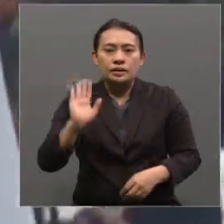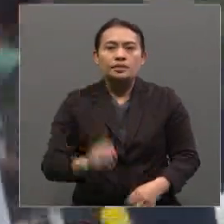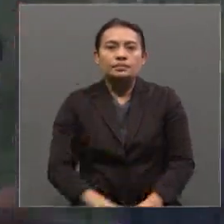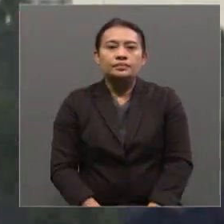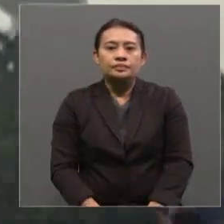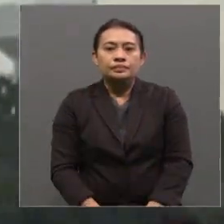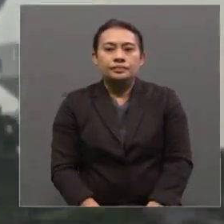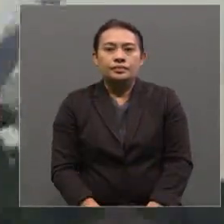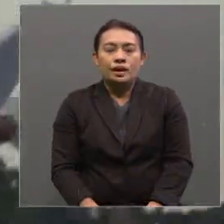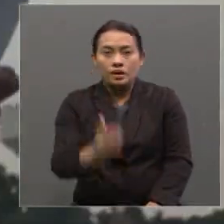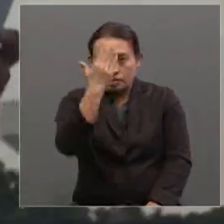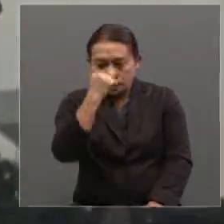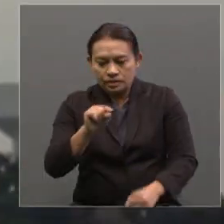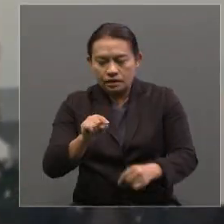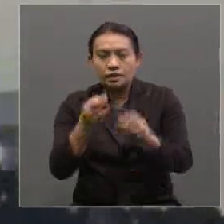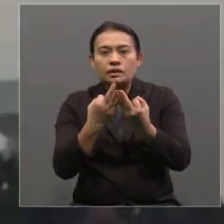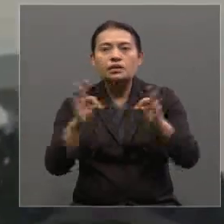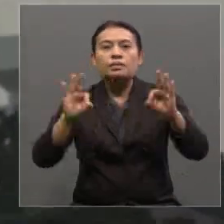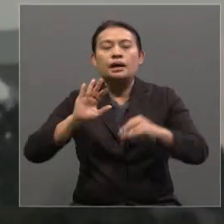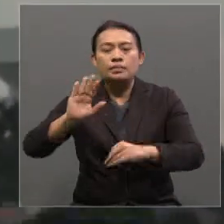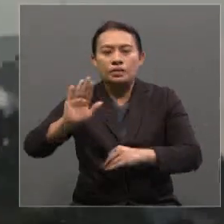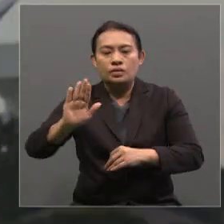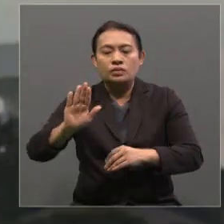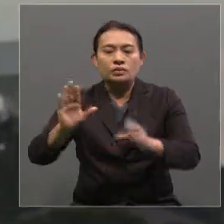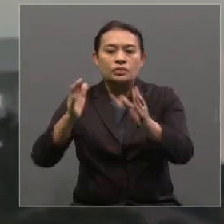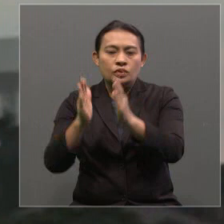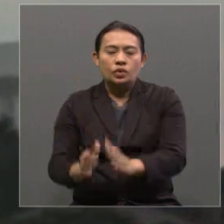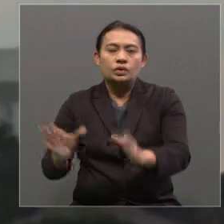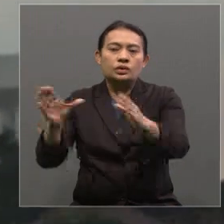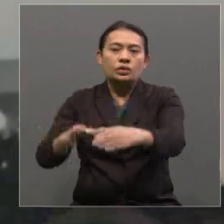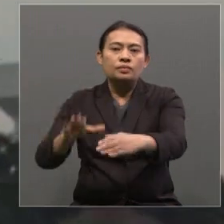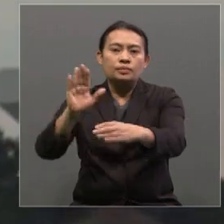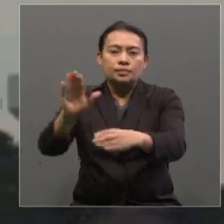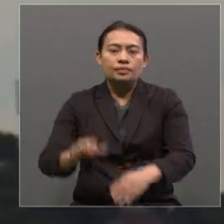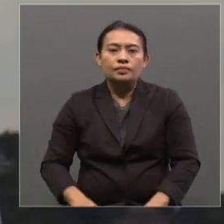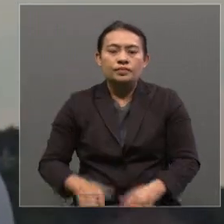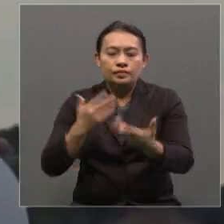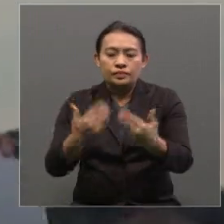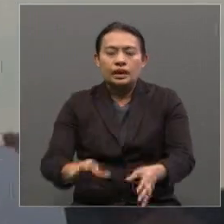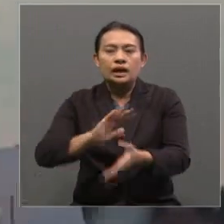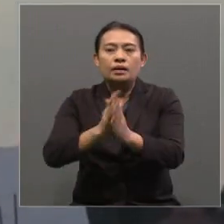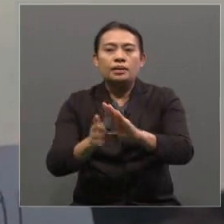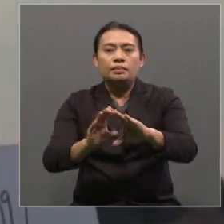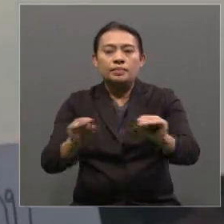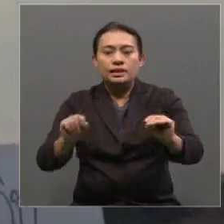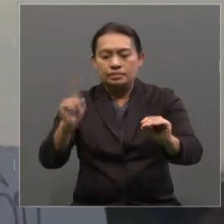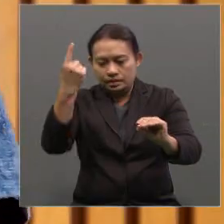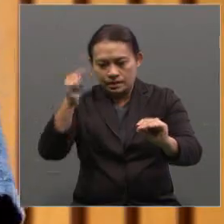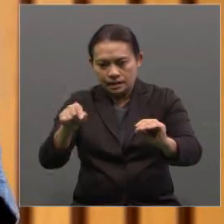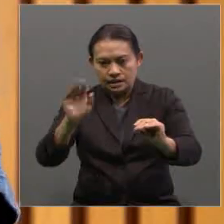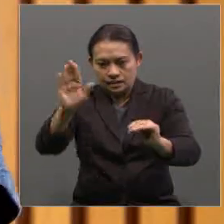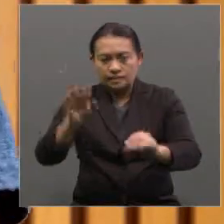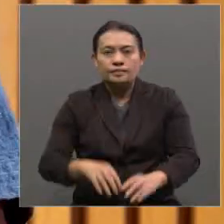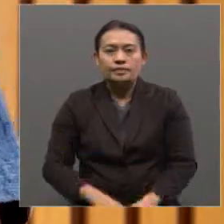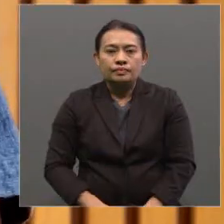ะว่าเขาเชื่อมั่นในเรื่องของอิสรภาพปัจเจกบุคคลแต่ตอนหลังมันก็มีการคลี่คลายมาเป็นลัทธิเสรีนิยมใหม่ใช่ไหมครับที่เร